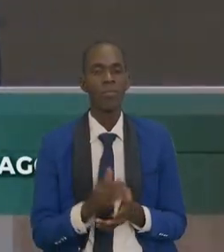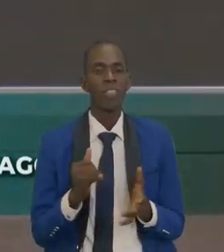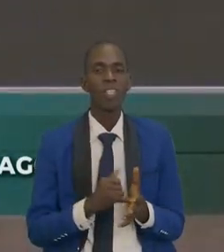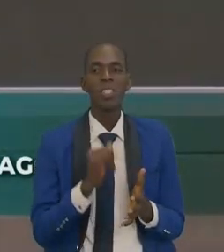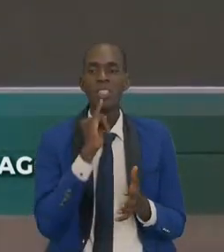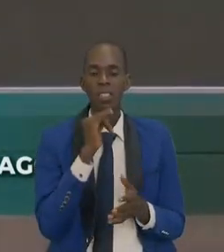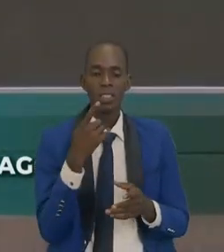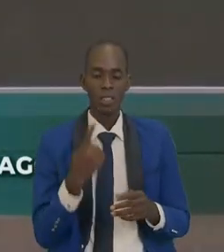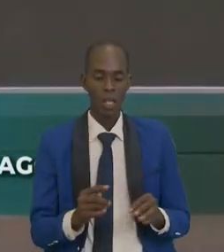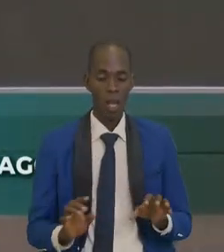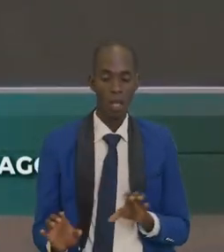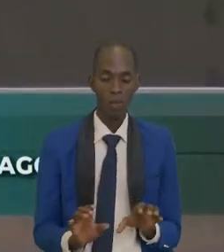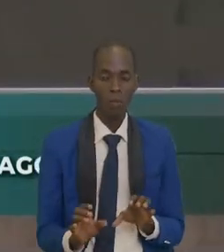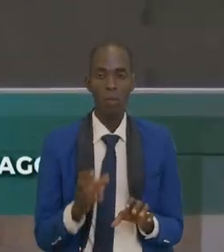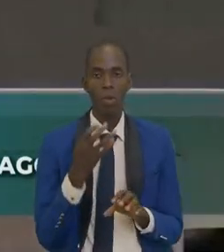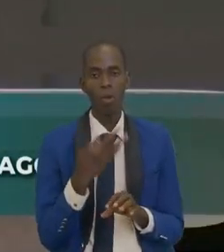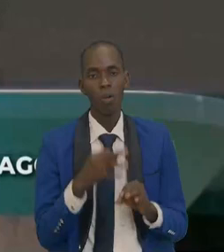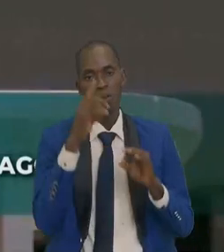C'est l'action de la foi.